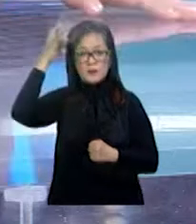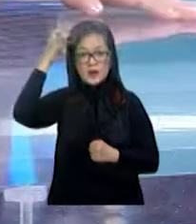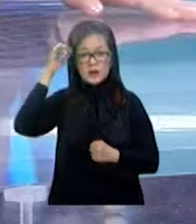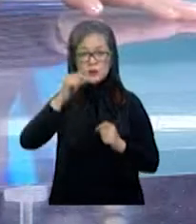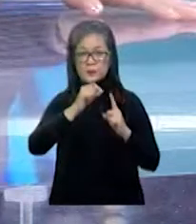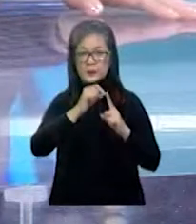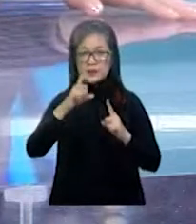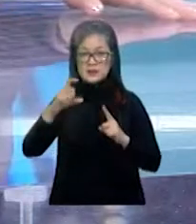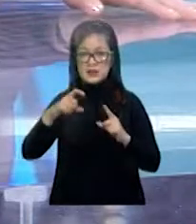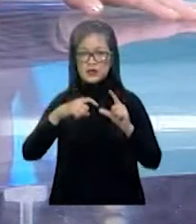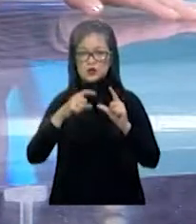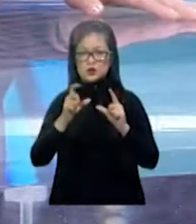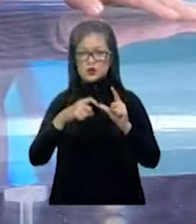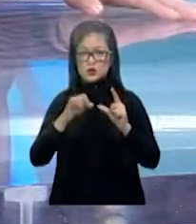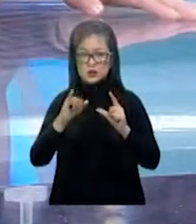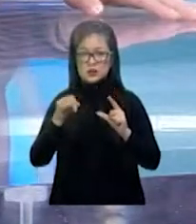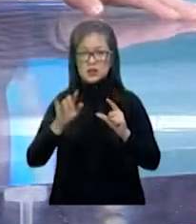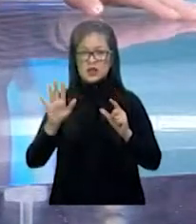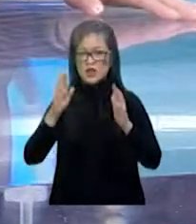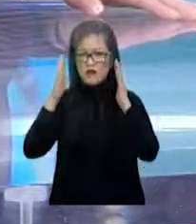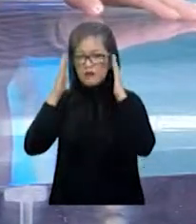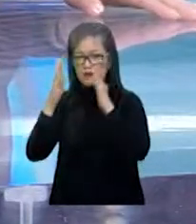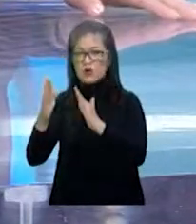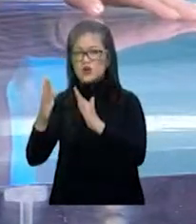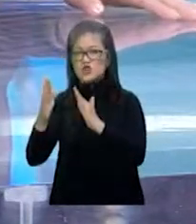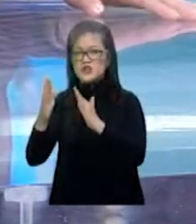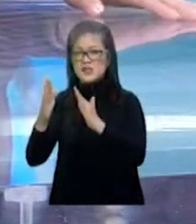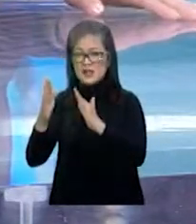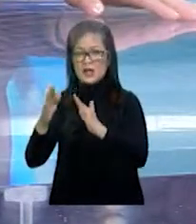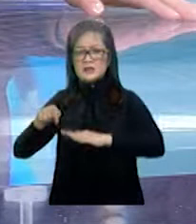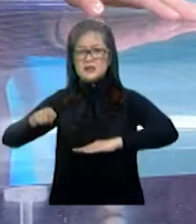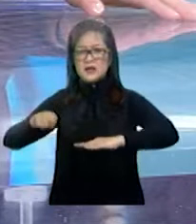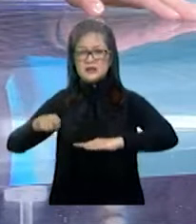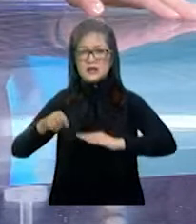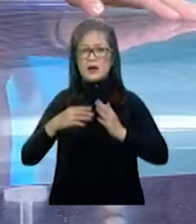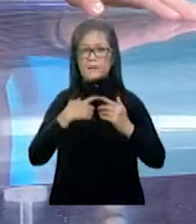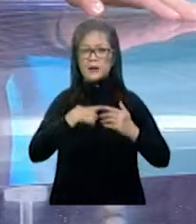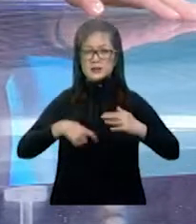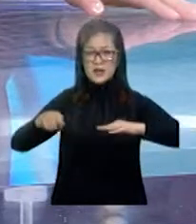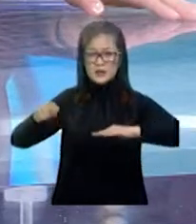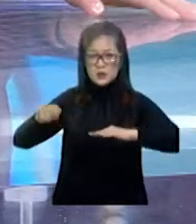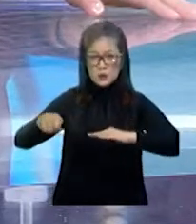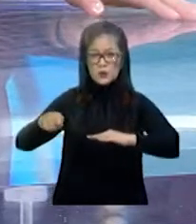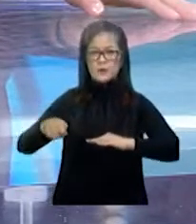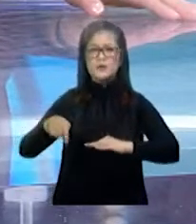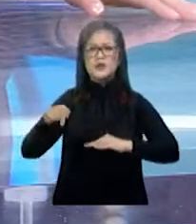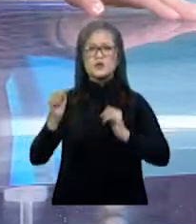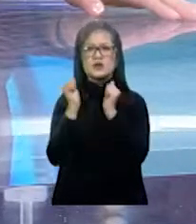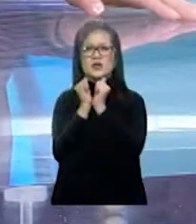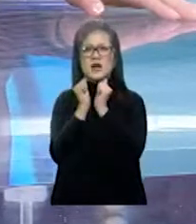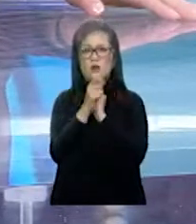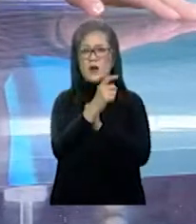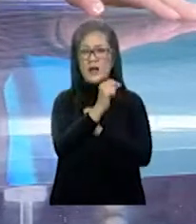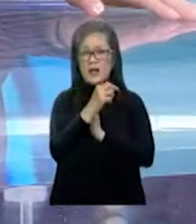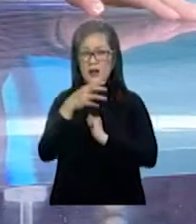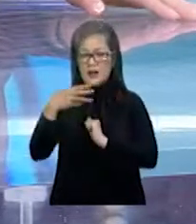kesaksian asisten rumah tangga Putri Cendrawati Susi yang tidak konsisten dijejar Jaksa dan majelis hakim dalam sidang dengan terdakwa